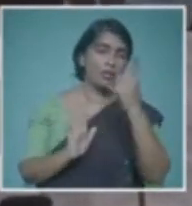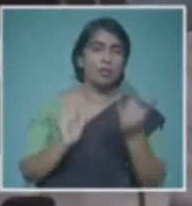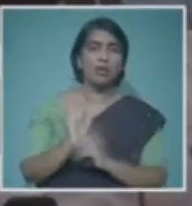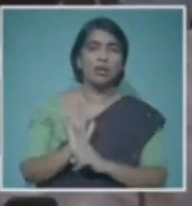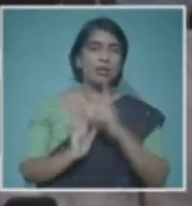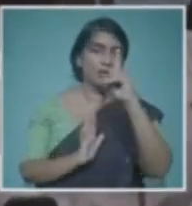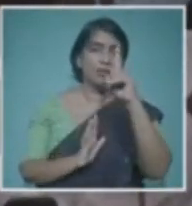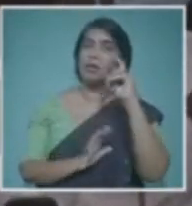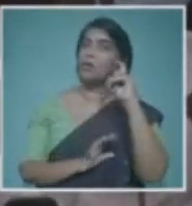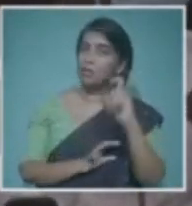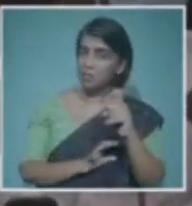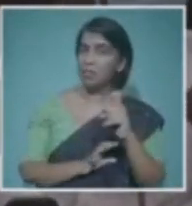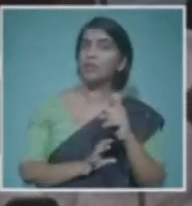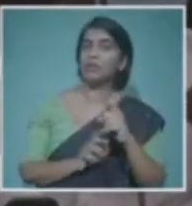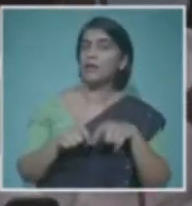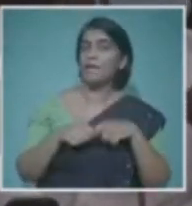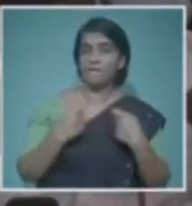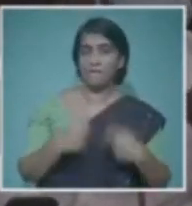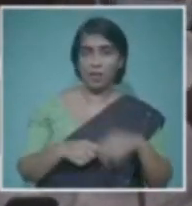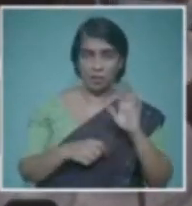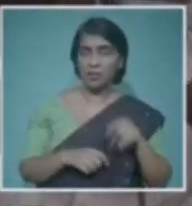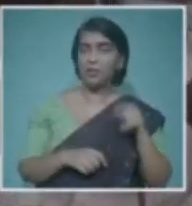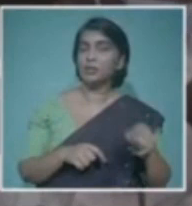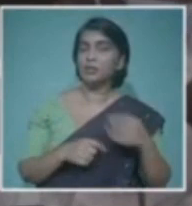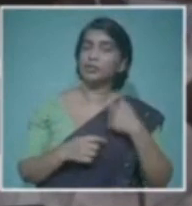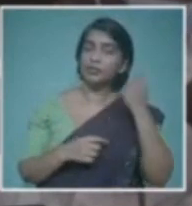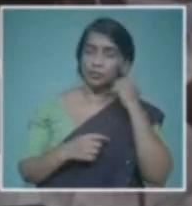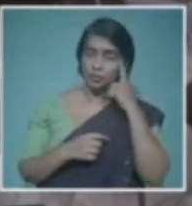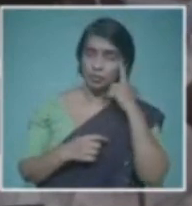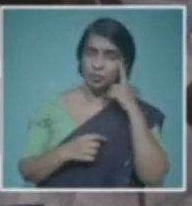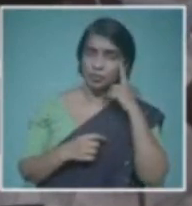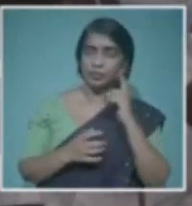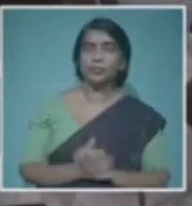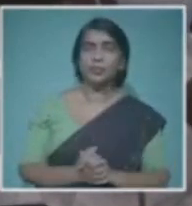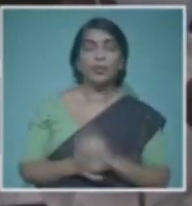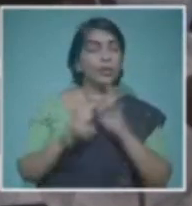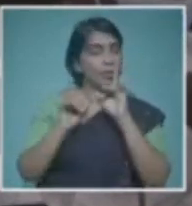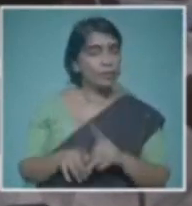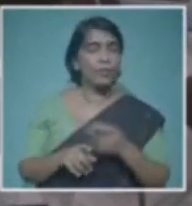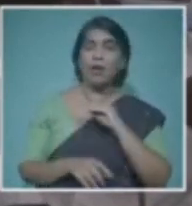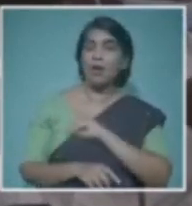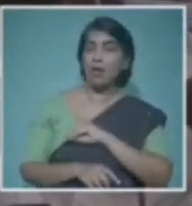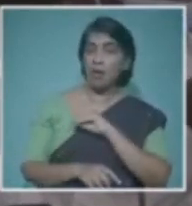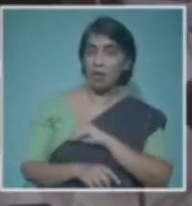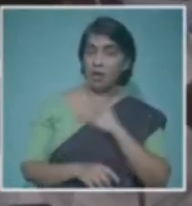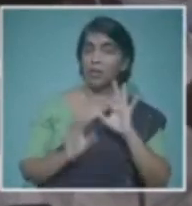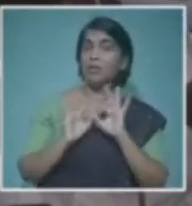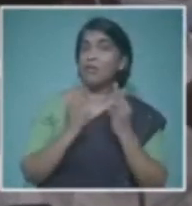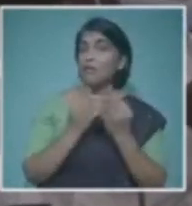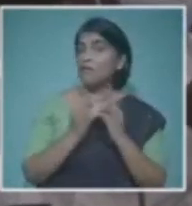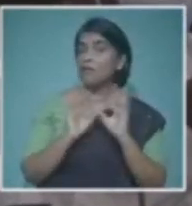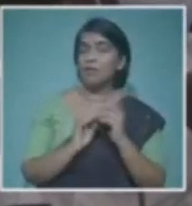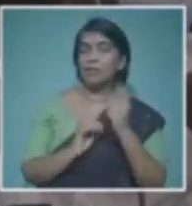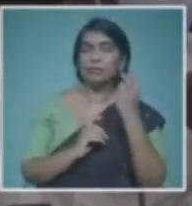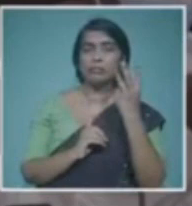ලක්ෂයකුත් ලක්ෂ එකහමාරකුත් අතර වියදමක් යනවා. දැන් අපි දන්නවා එවැනි ආදායමක් තියෙන